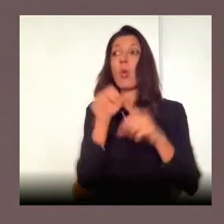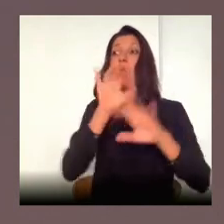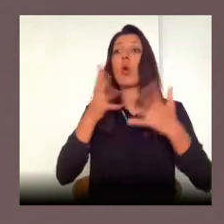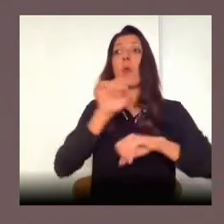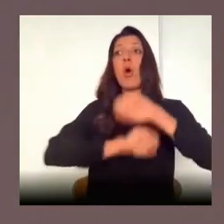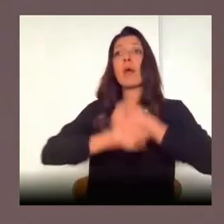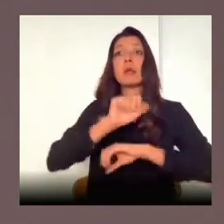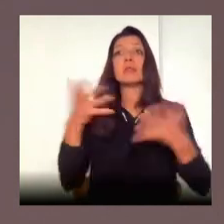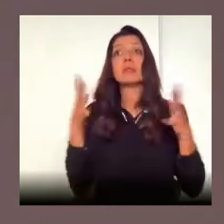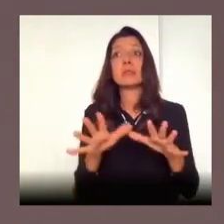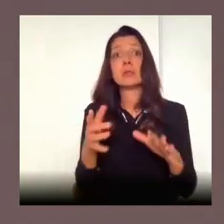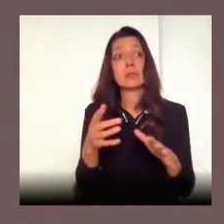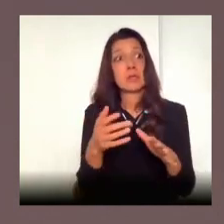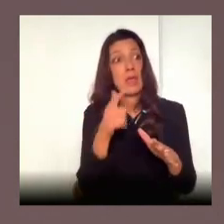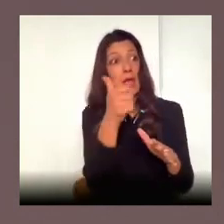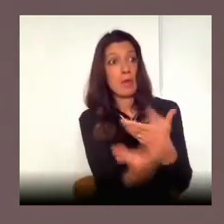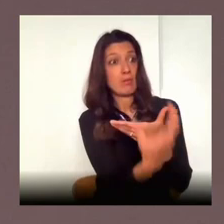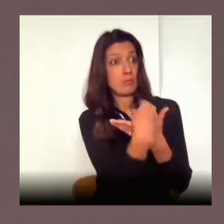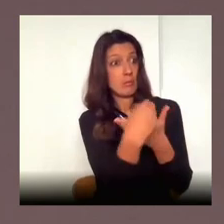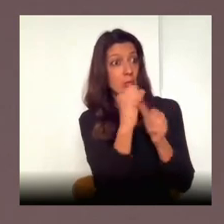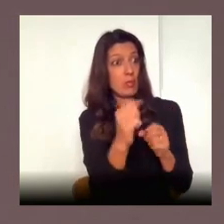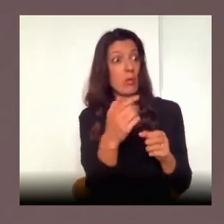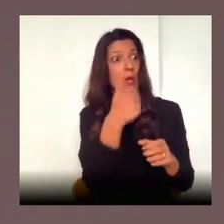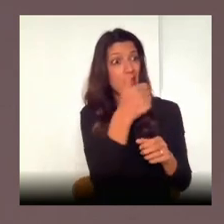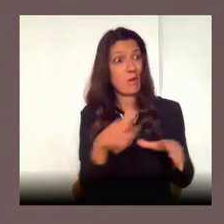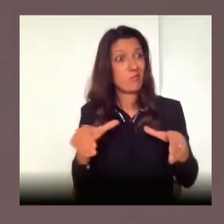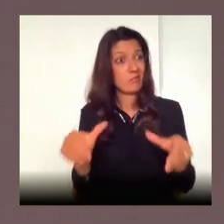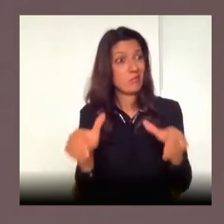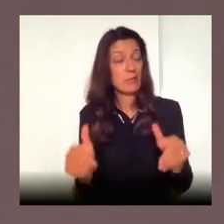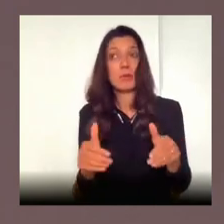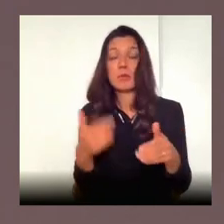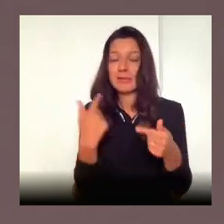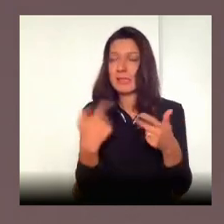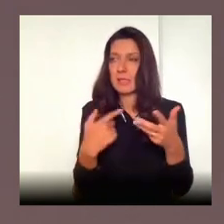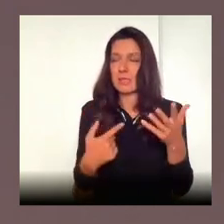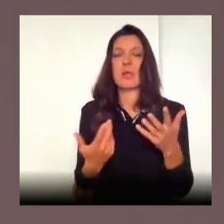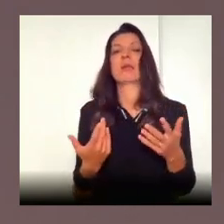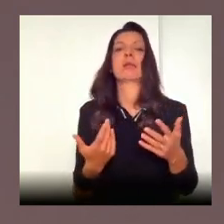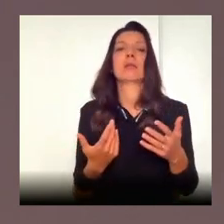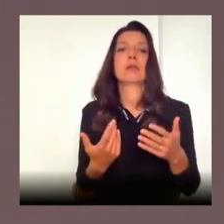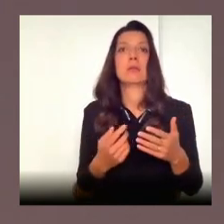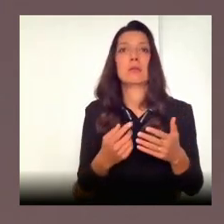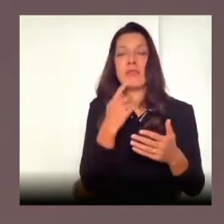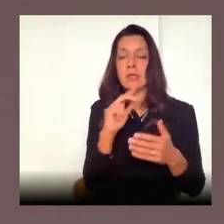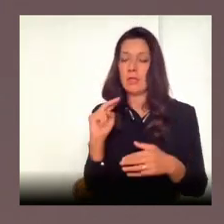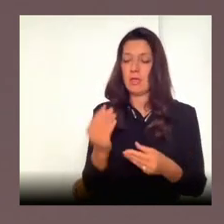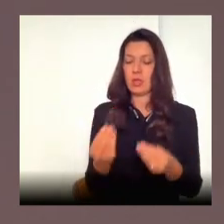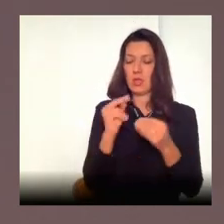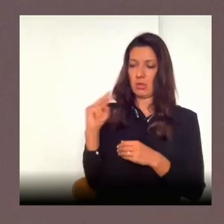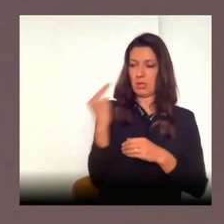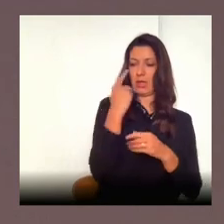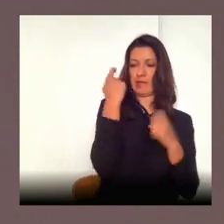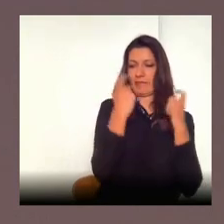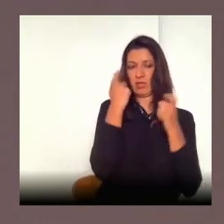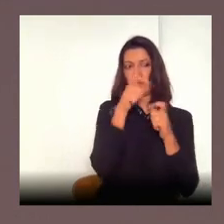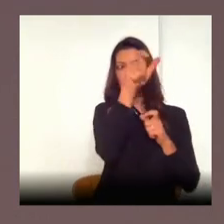un déficit moteur ou un handicap moteur. Voilà. Et donc, ce changement de regard, cette intégration, cette inclusion